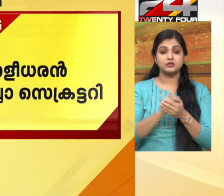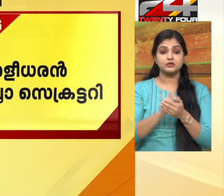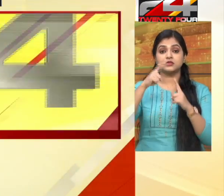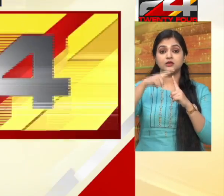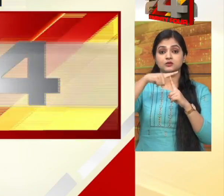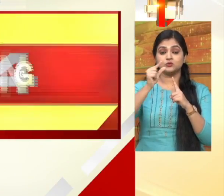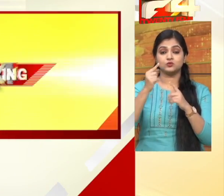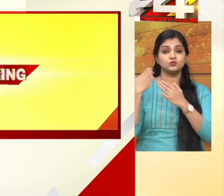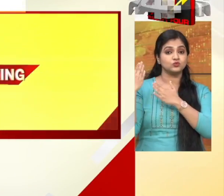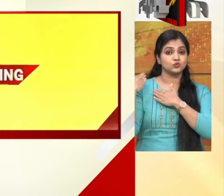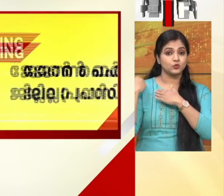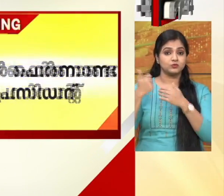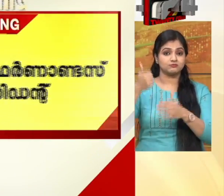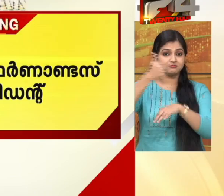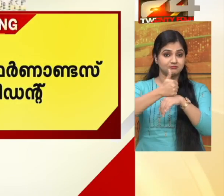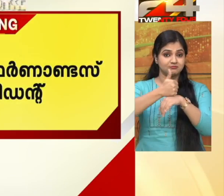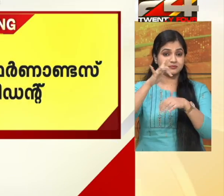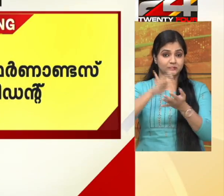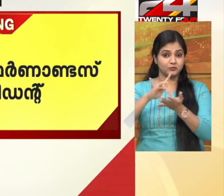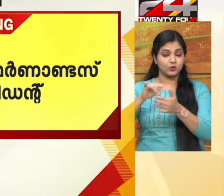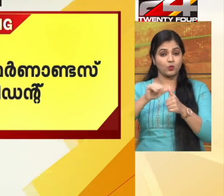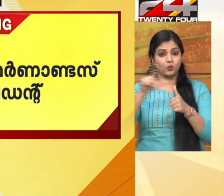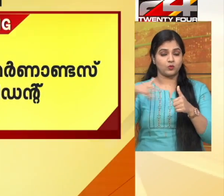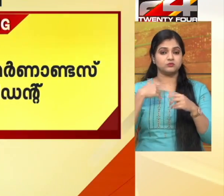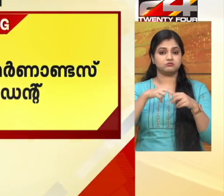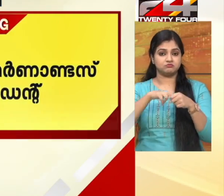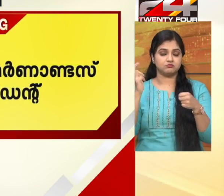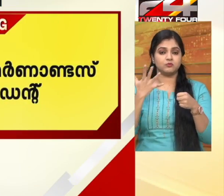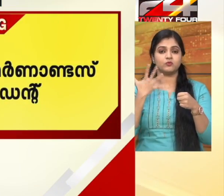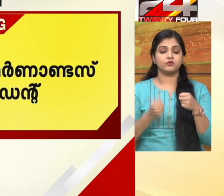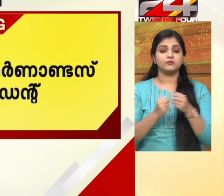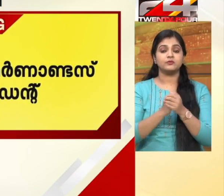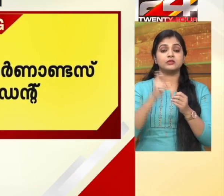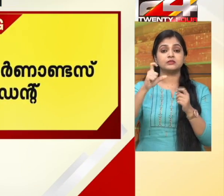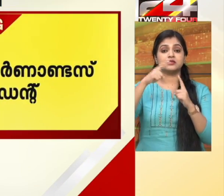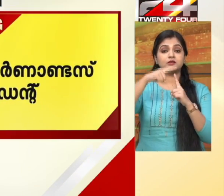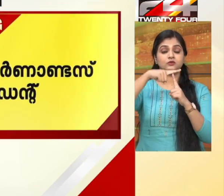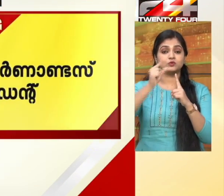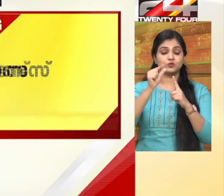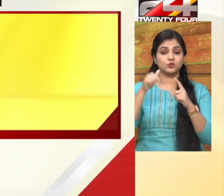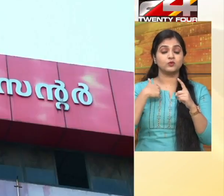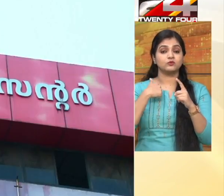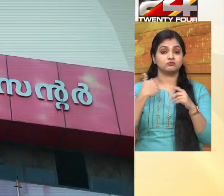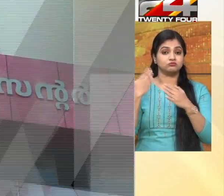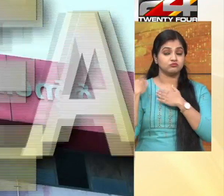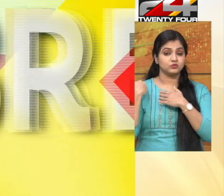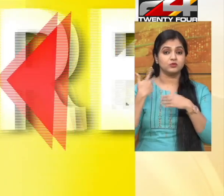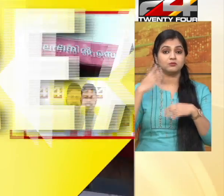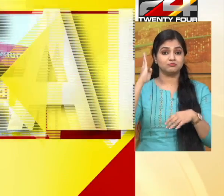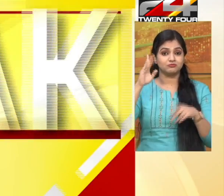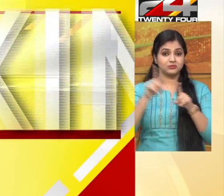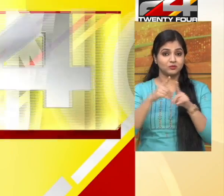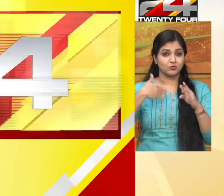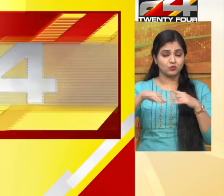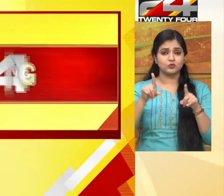തെരഞ്ഞെടുക്കപ്പെട്ട മുഴുവൻ സ്ഥാനങ്ങളിൽ നിന്നും മാറ്റി നിർത്തണം, തന്നെ ഒഴിവാക്കണം. ഇനി പ്രസംഗിച്ച് സി ഐ ടി യുവിന് വേണ്ടി സസ്പെൻഷനിലിരിക്കുമ്പോൾ സംസാരിച്ച് പ്രസംഗിക്കുന്നത്